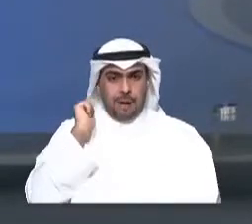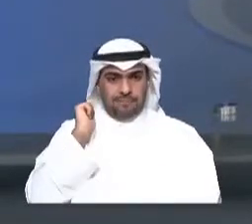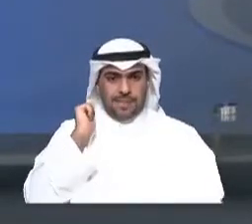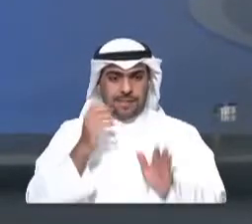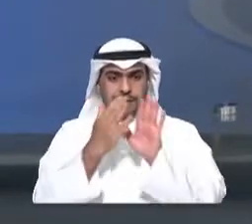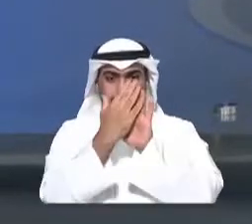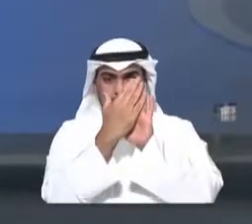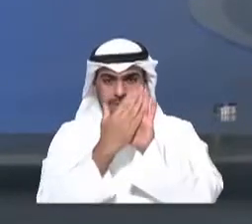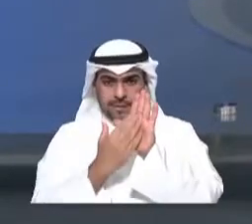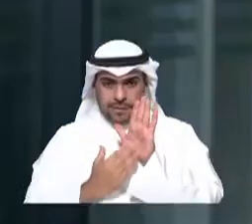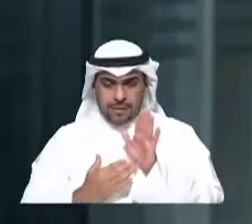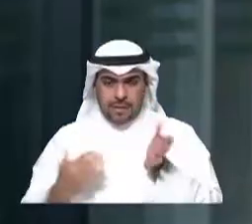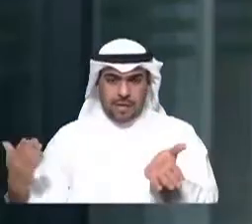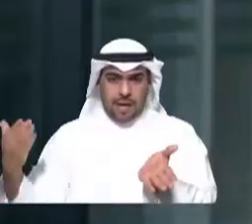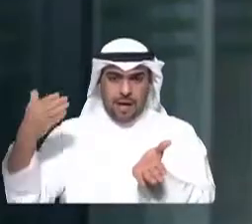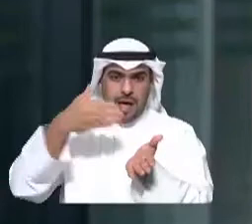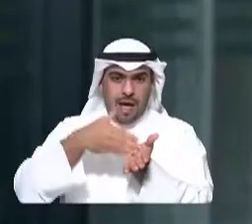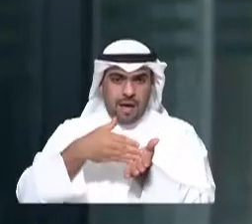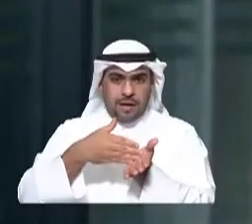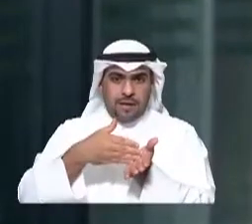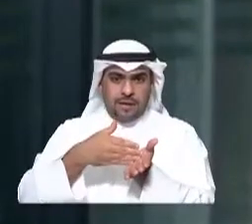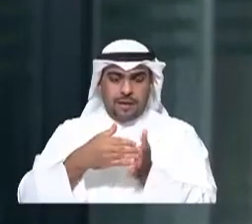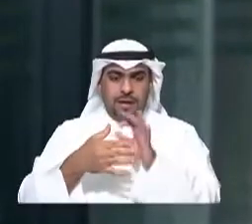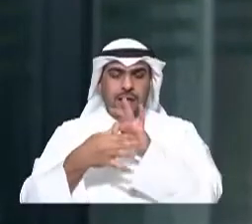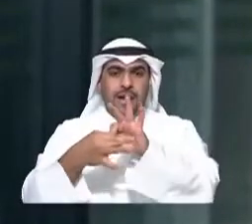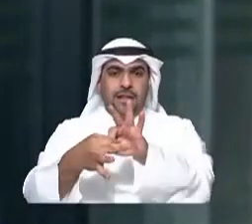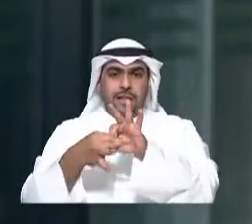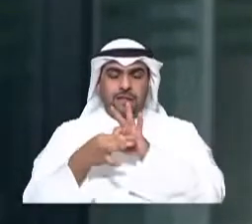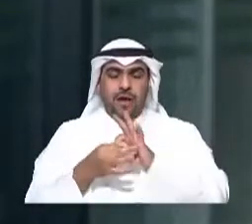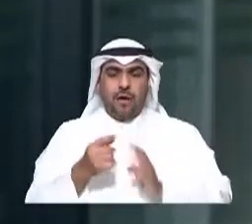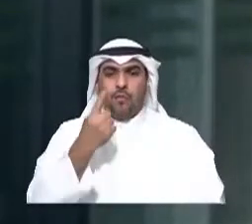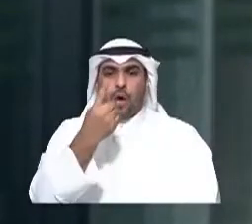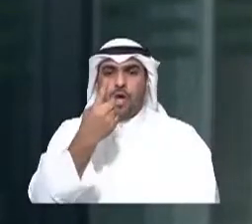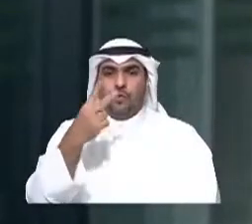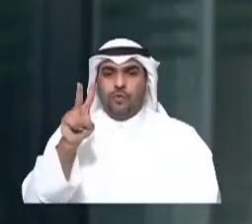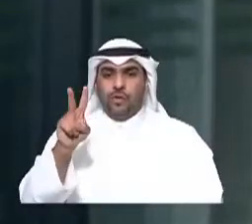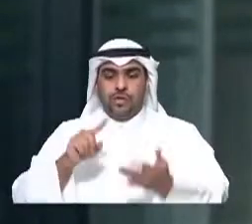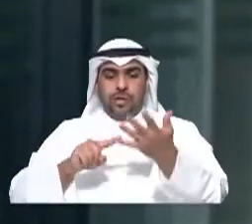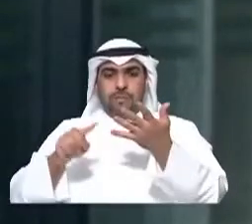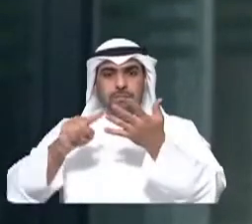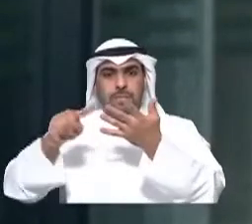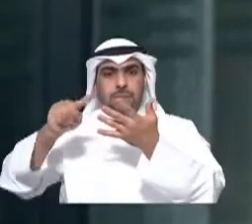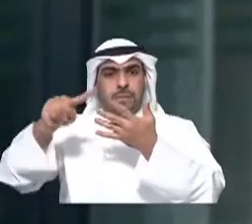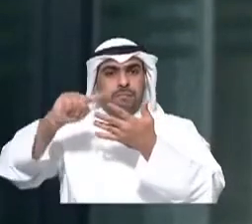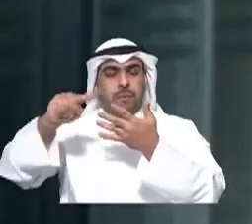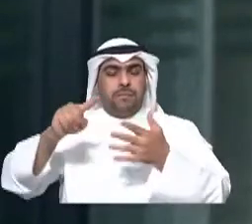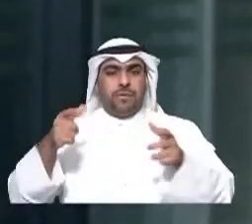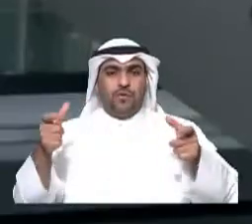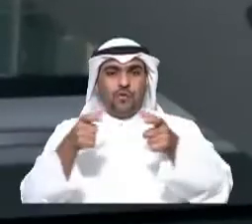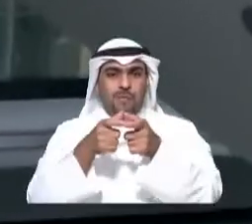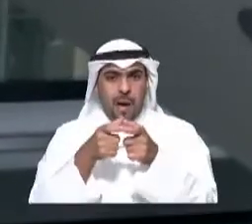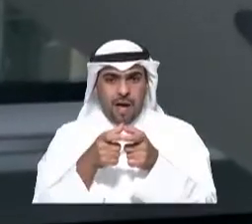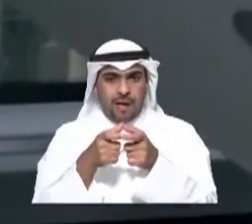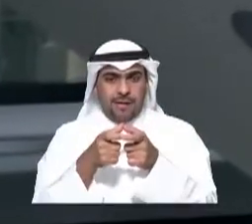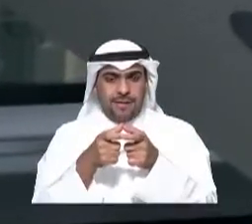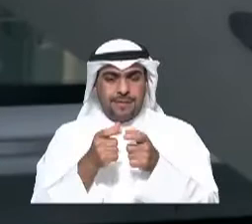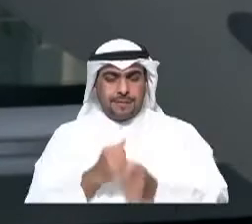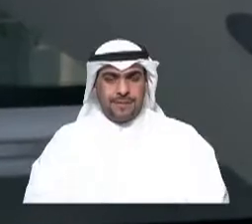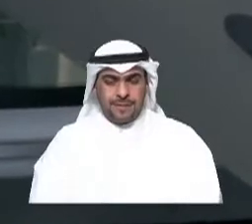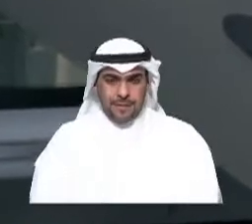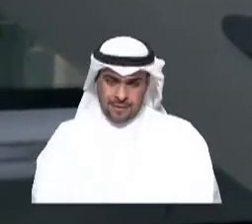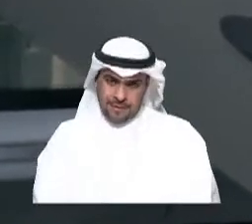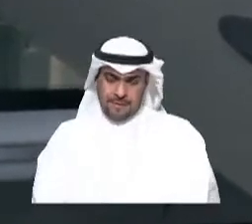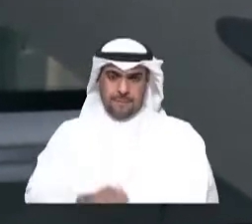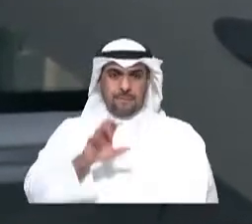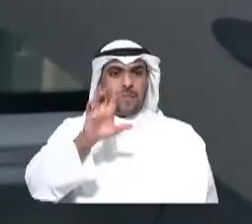قرأنا البيان الختامي، فكيف أنت أستاذي قرأته؟ أنا البيان أشوفه يعني شامل وجامع لكل